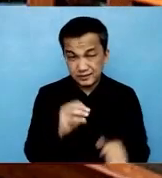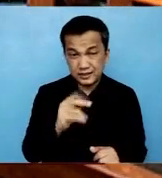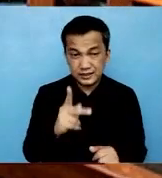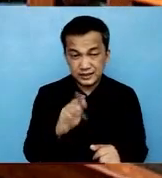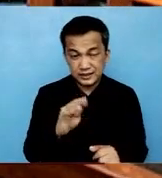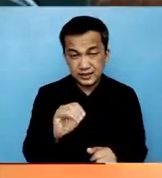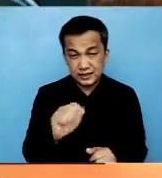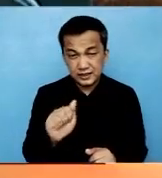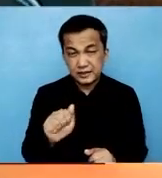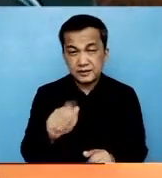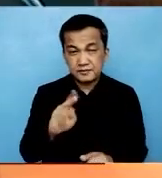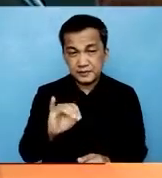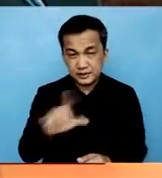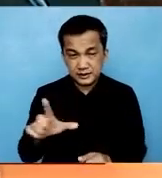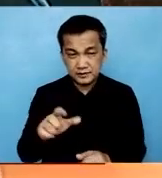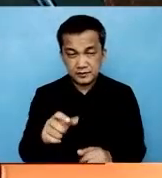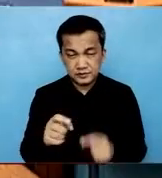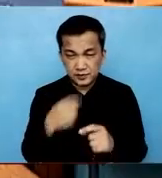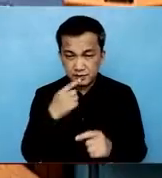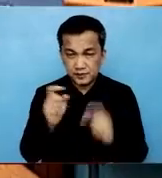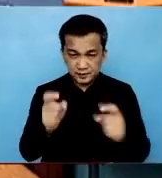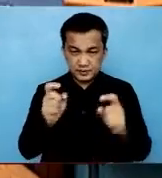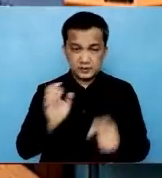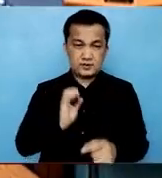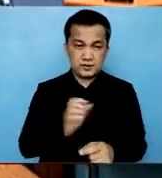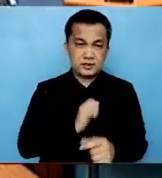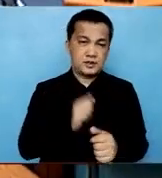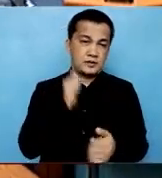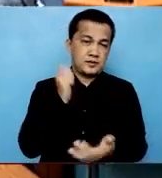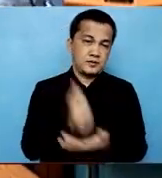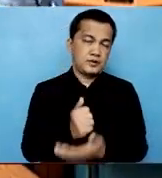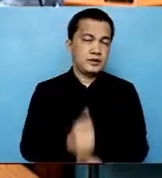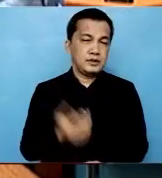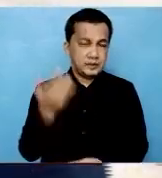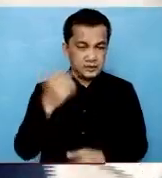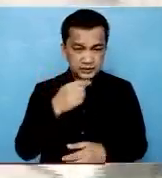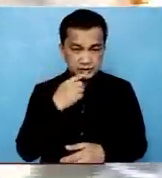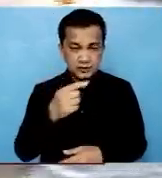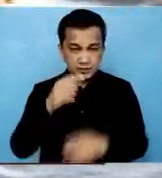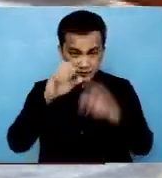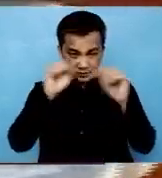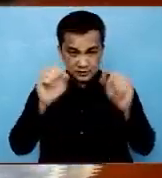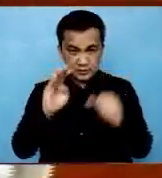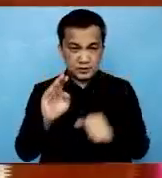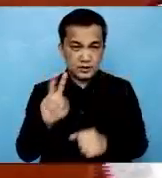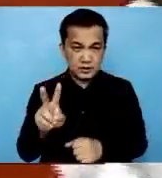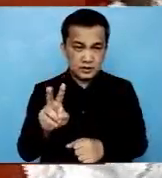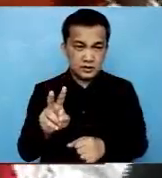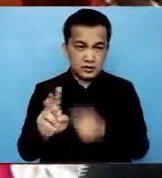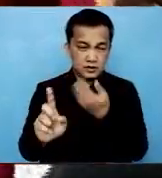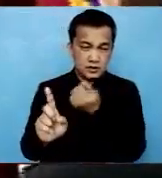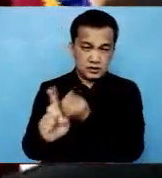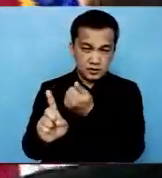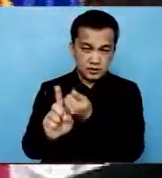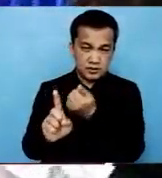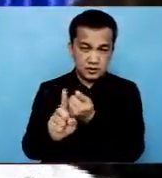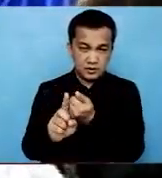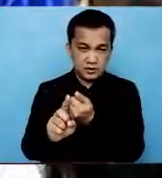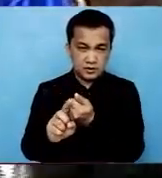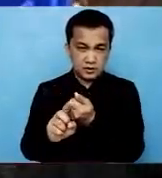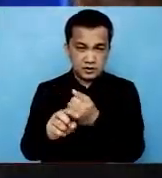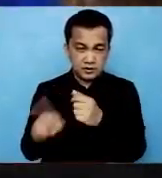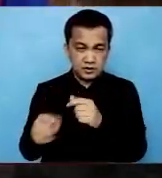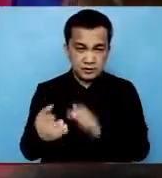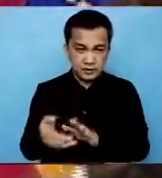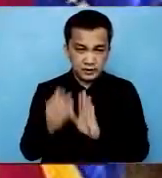umunay pagmamadali ng Kamara na aprubahan ito. Dati nang sinabi ni Pangulong Bongbong Marcos na siya mismo ang nagpalutang ng